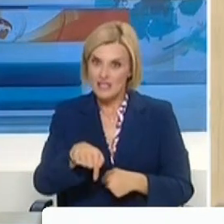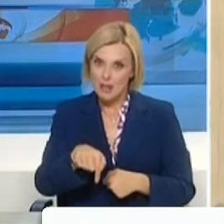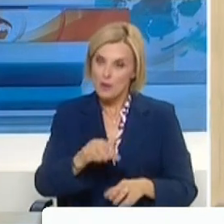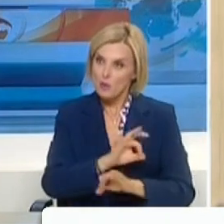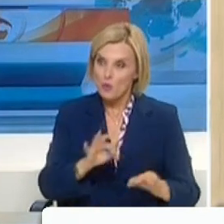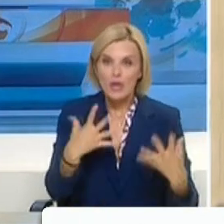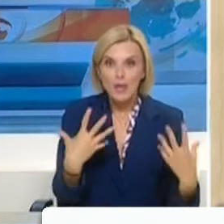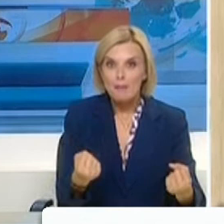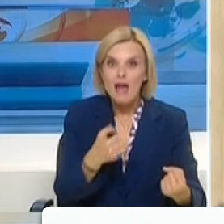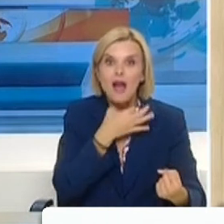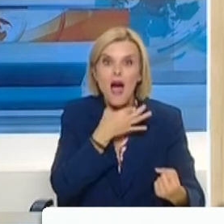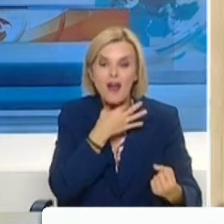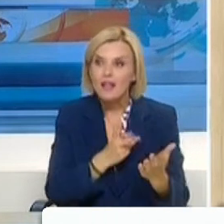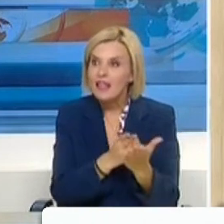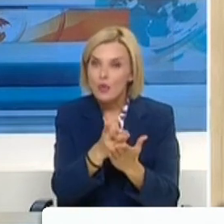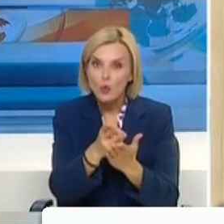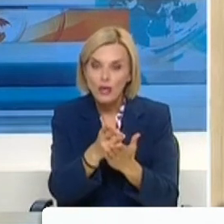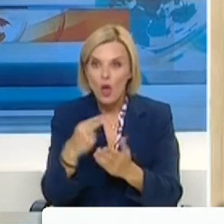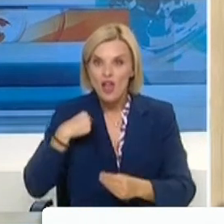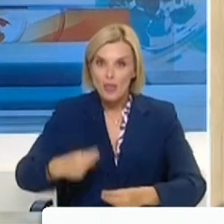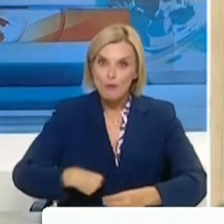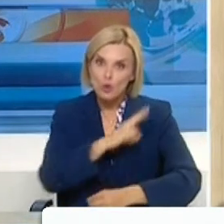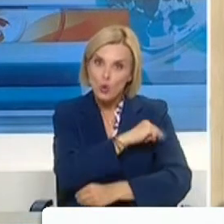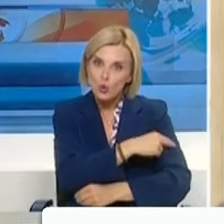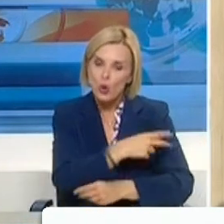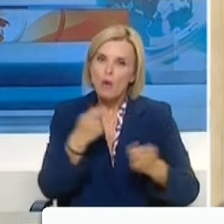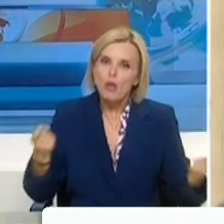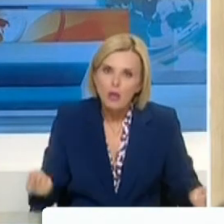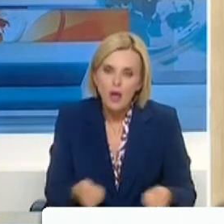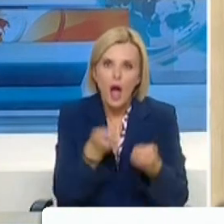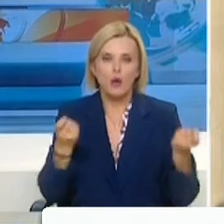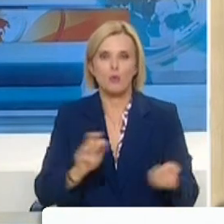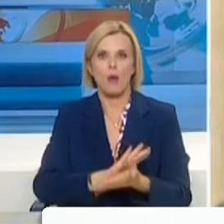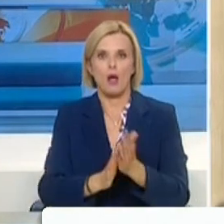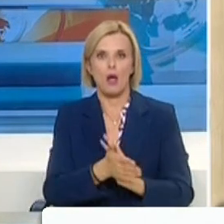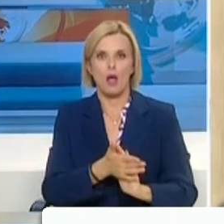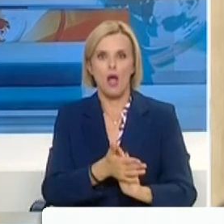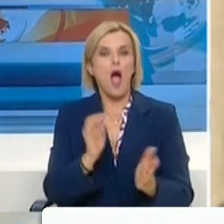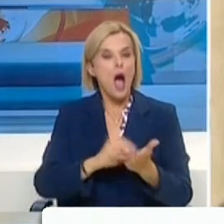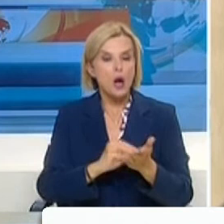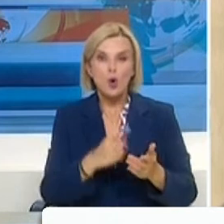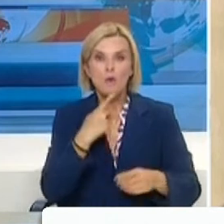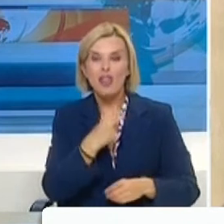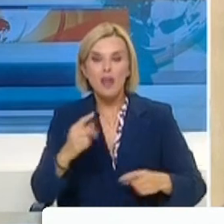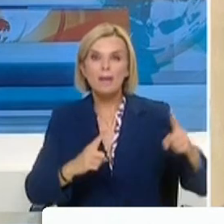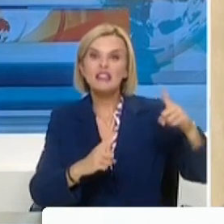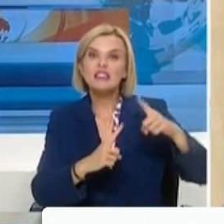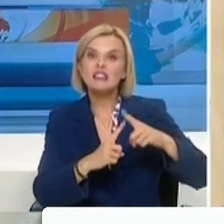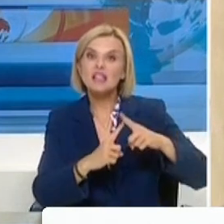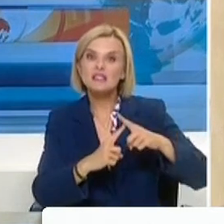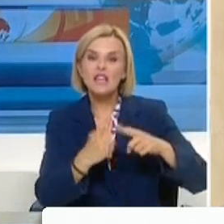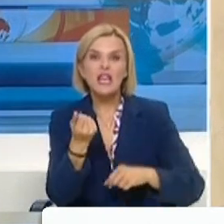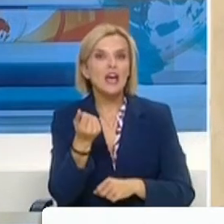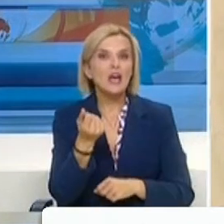στον δημόσιο τομέα. Και σε ό,τι αφορά το τεστ, έχουν δοθεί σαφείς